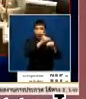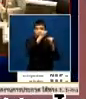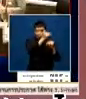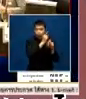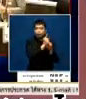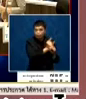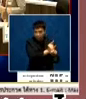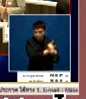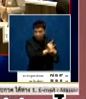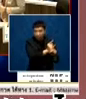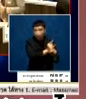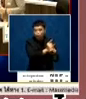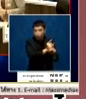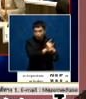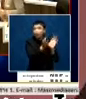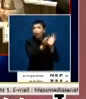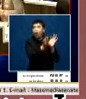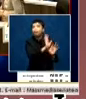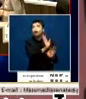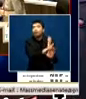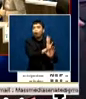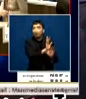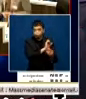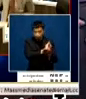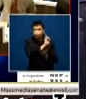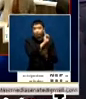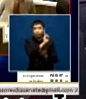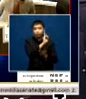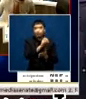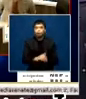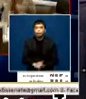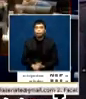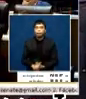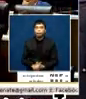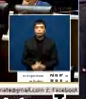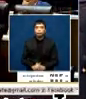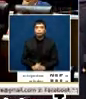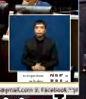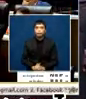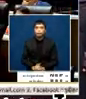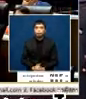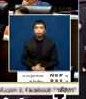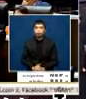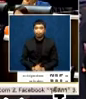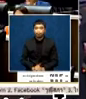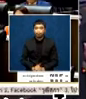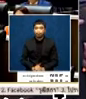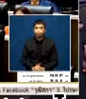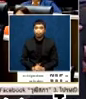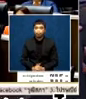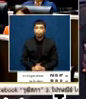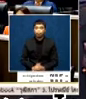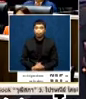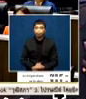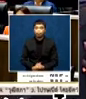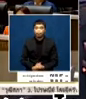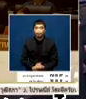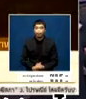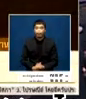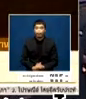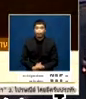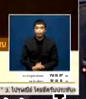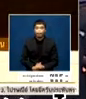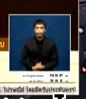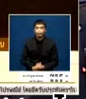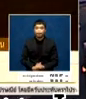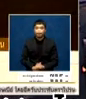ไม่ใช่หุ้นสื่อ ครับแต่ว่าพิธาไม่มีโอกาสแล้วโอกาสก็ผ่านไปแล้ว ก็คือพิธาได้เป็นส.ส.อย่างเดียวอย่างนี้เหรอ ใช ่เชิง